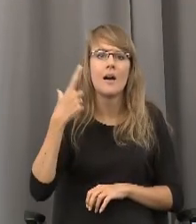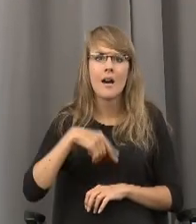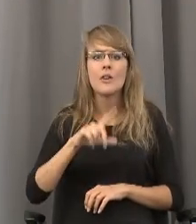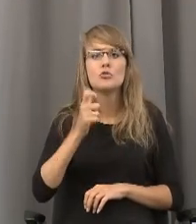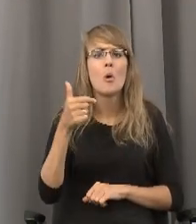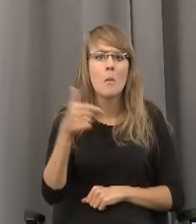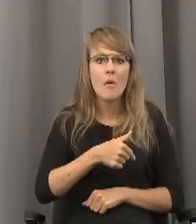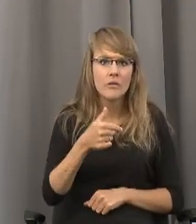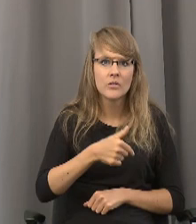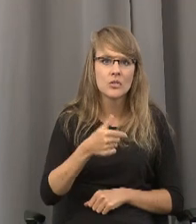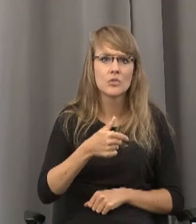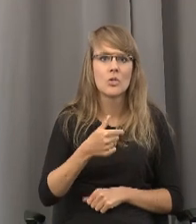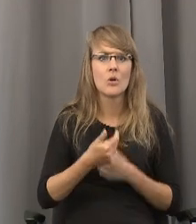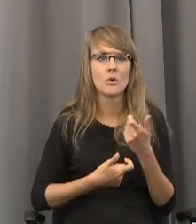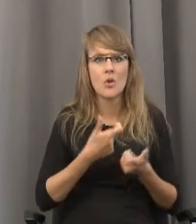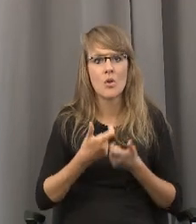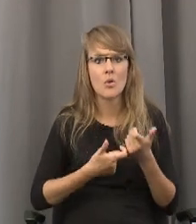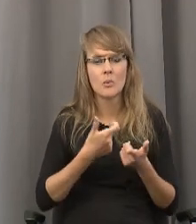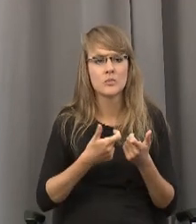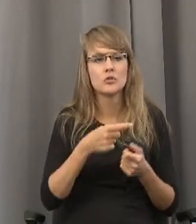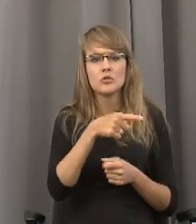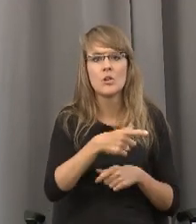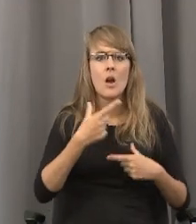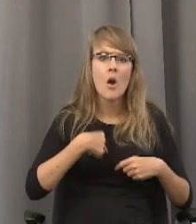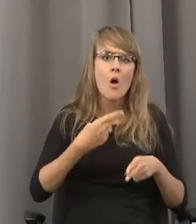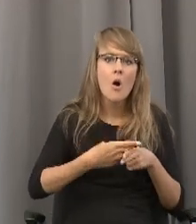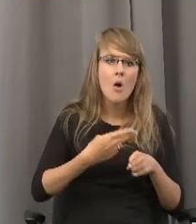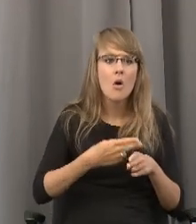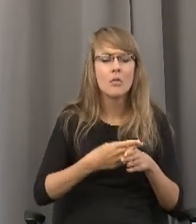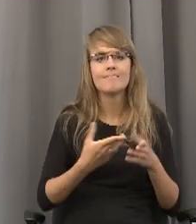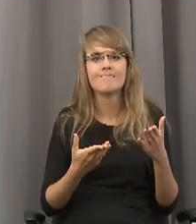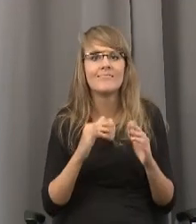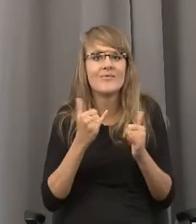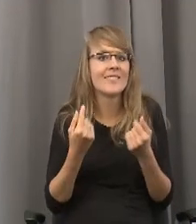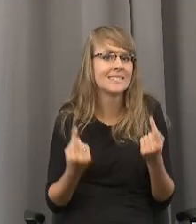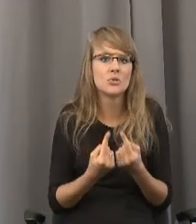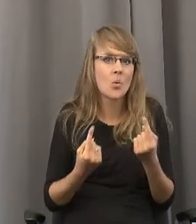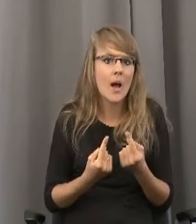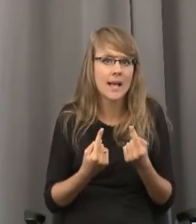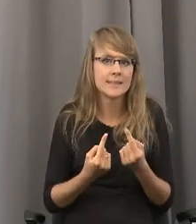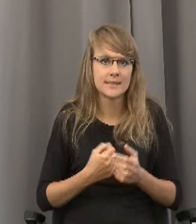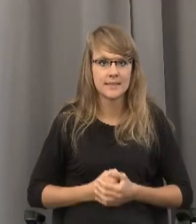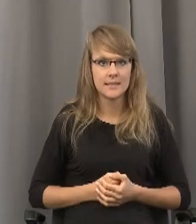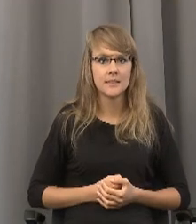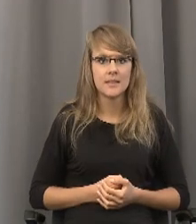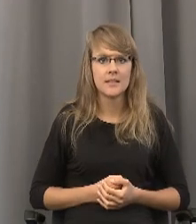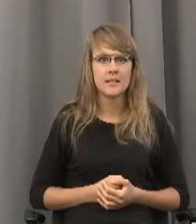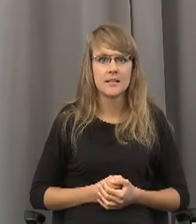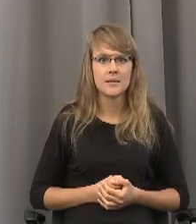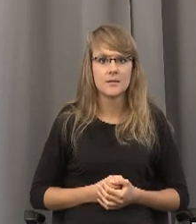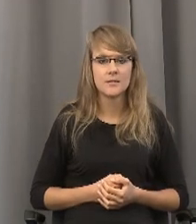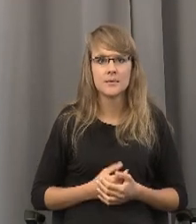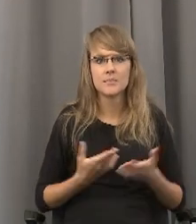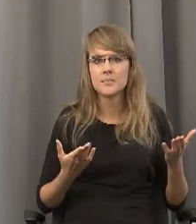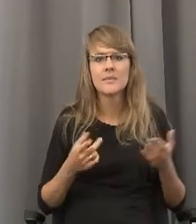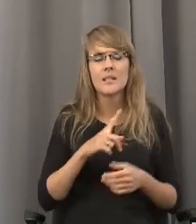sytuacji, przepraszam za to wyrażenie, robić z chorym. To nie jest dla nas enigma, z którą my nie wiemy, bo za chwilę coś się będzie